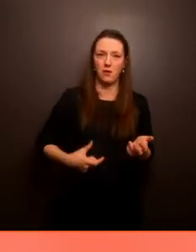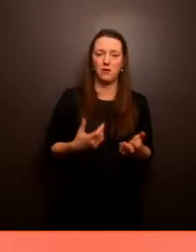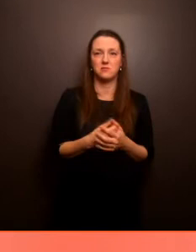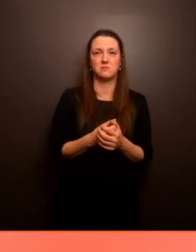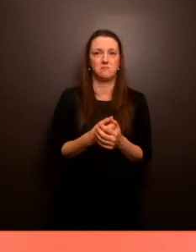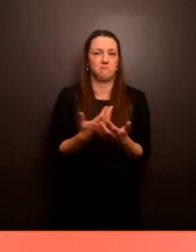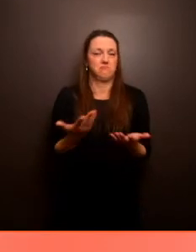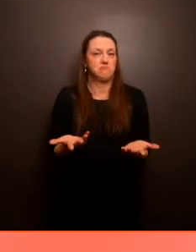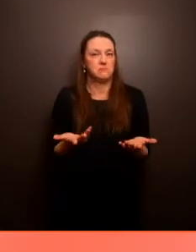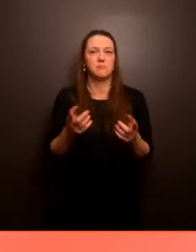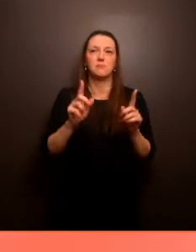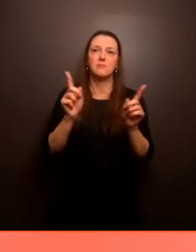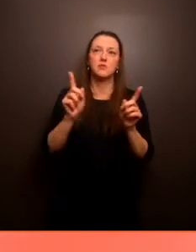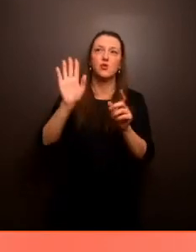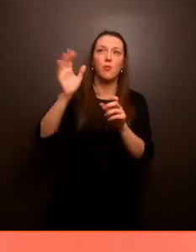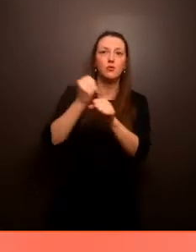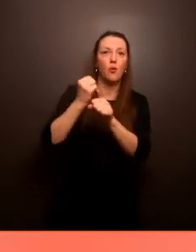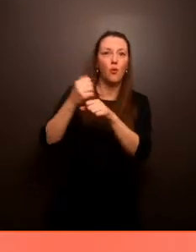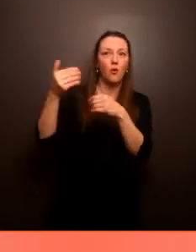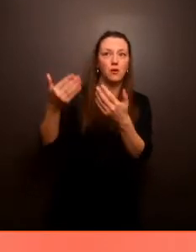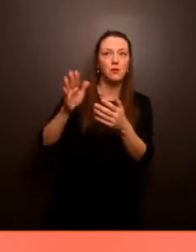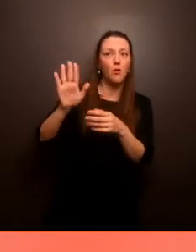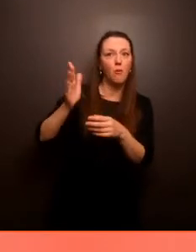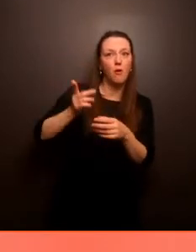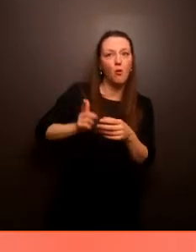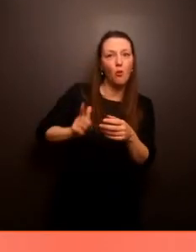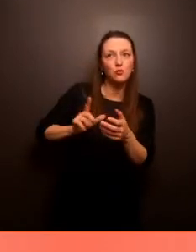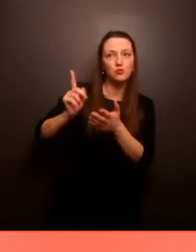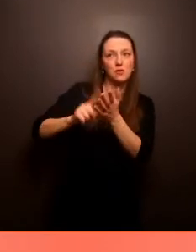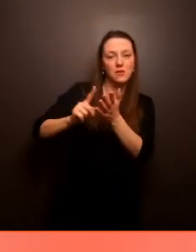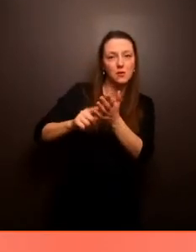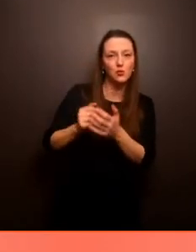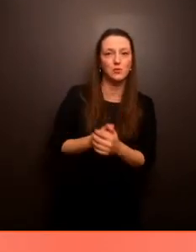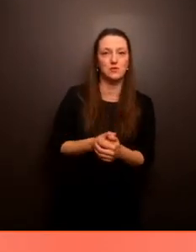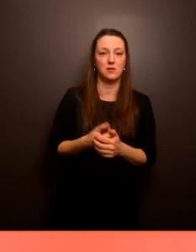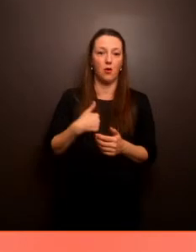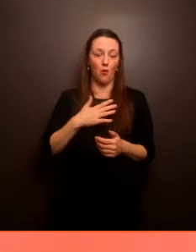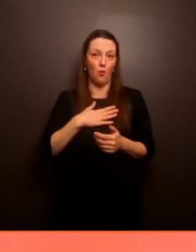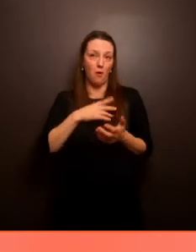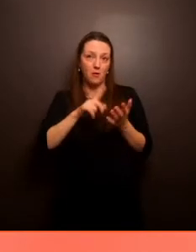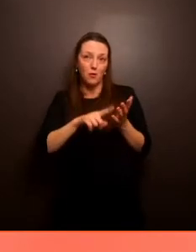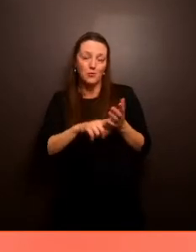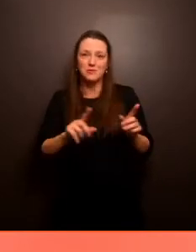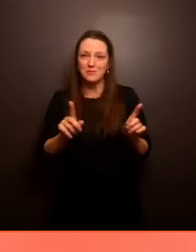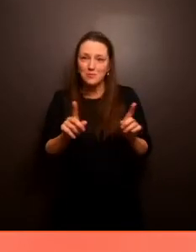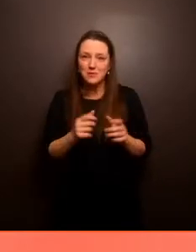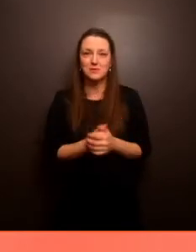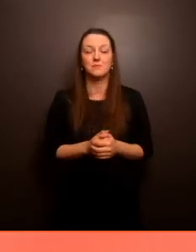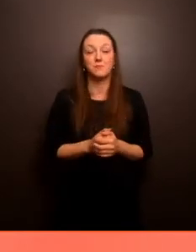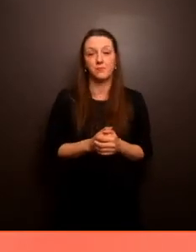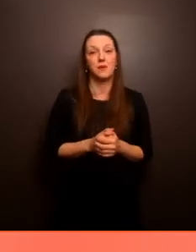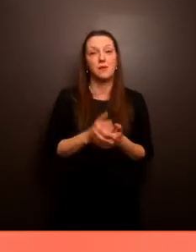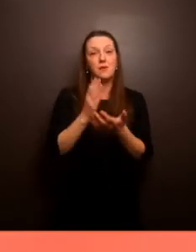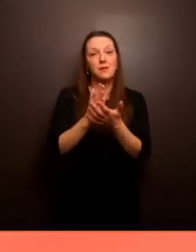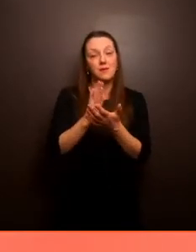tööandjate ootused ja missugused on meie enda ootused tööandjatele. Ja siin me räägime